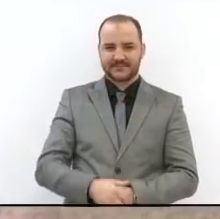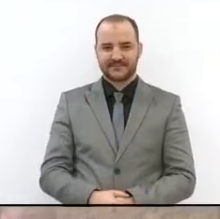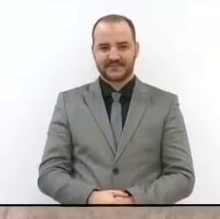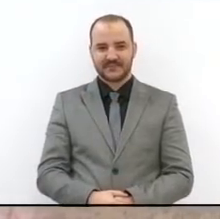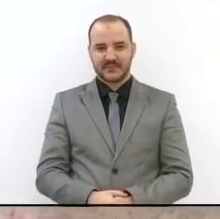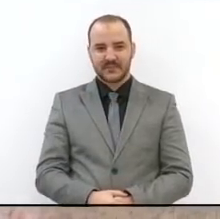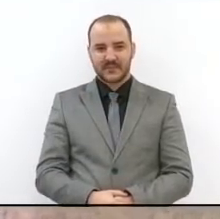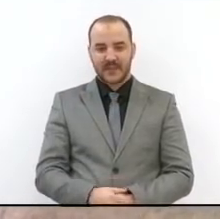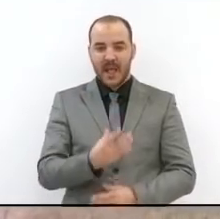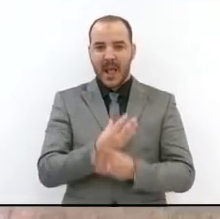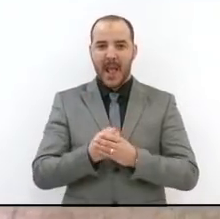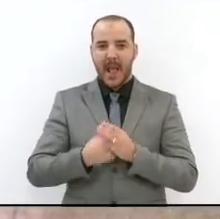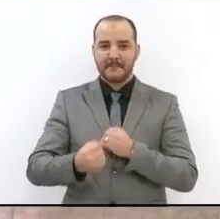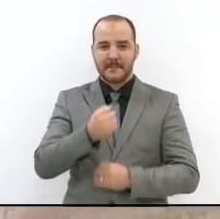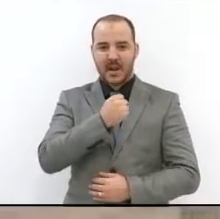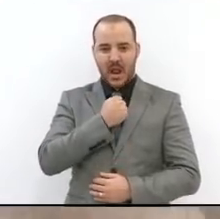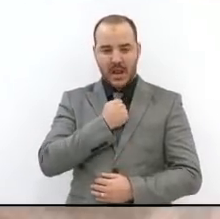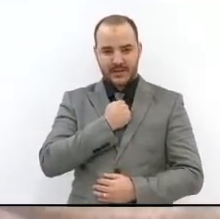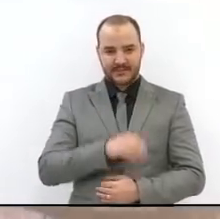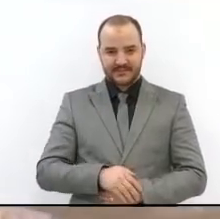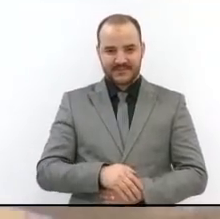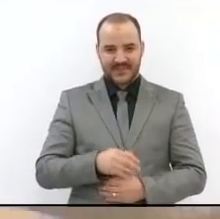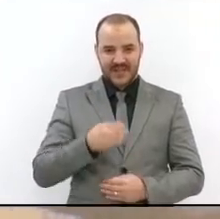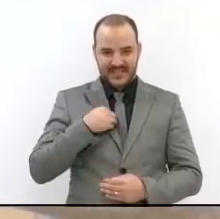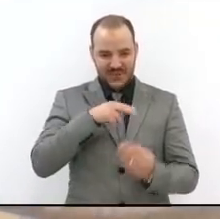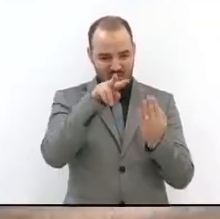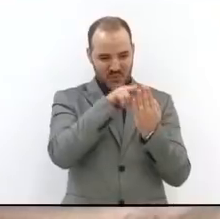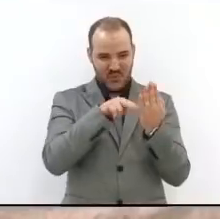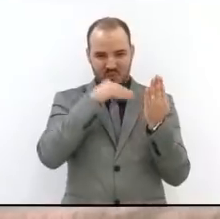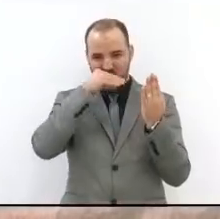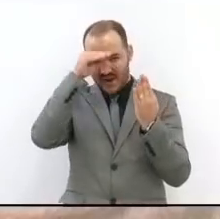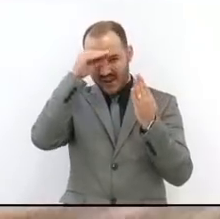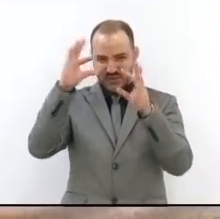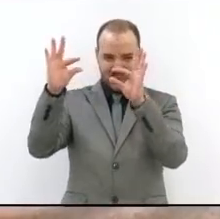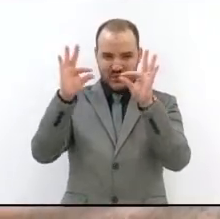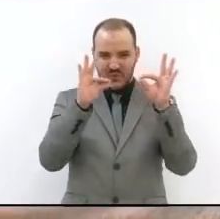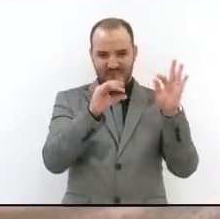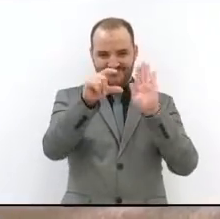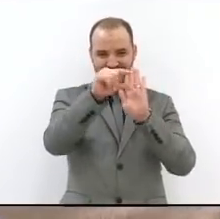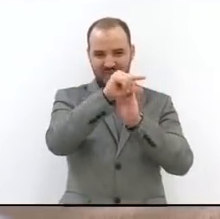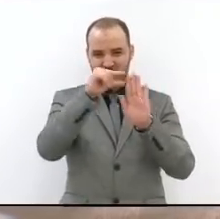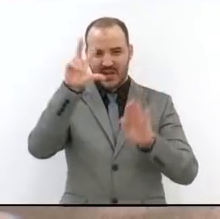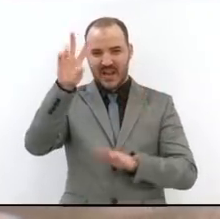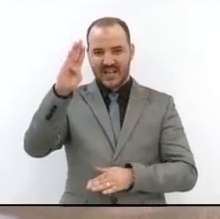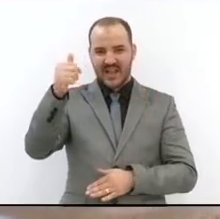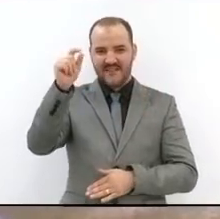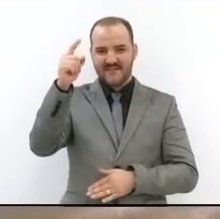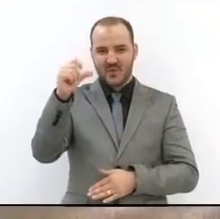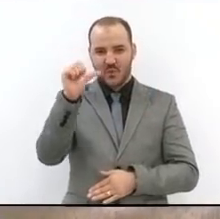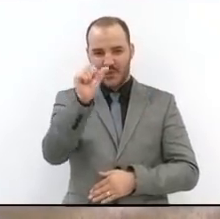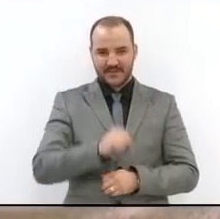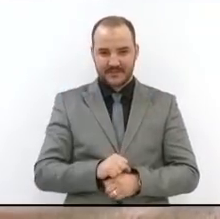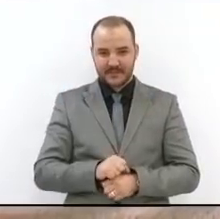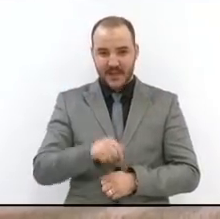أبنائي، بعد أن تلونا الآيات الكريمة أريد منكم أن ترددوا